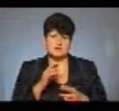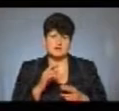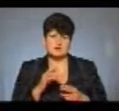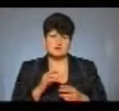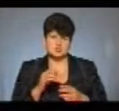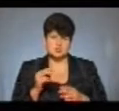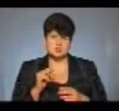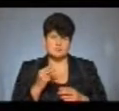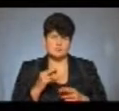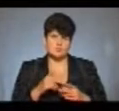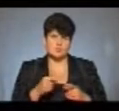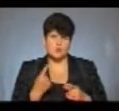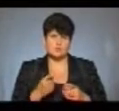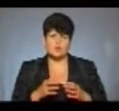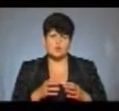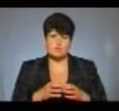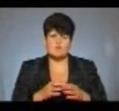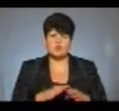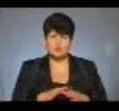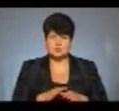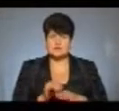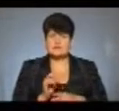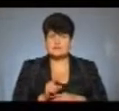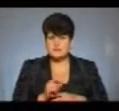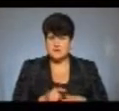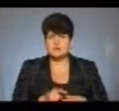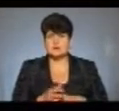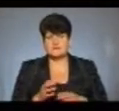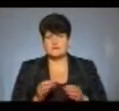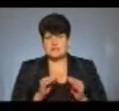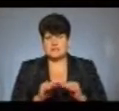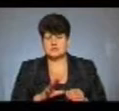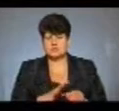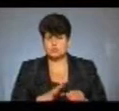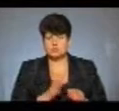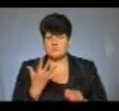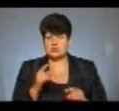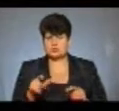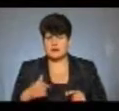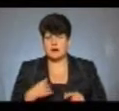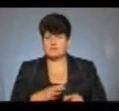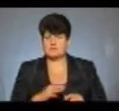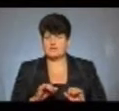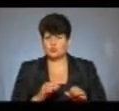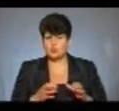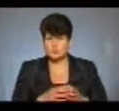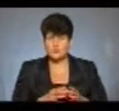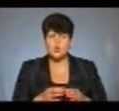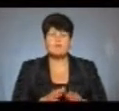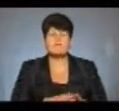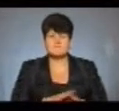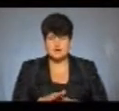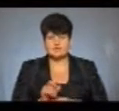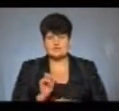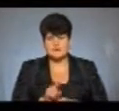призначенням. В складі групи було 5 чоловік, я був керівником групи. Група виконала